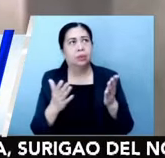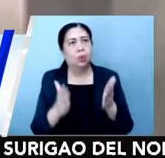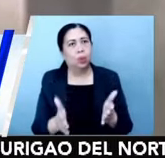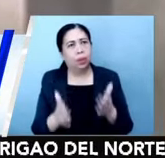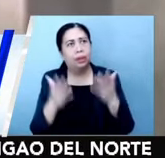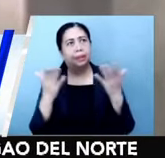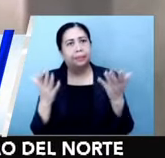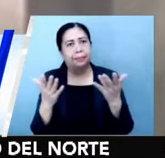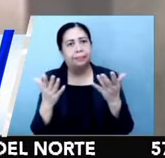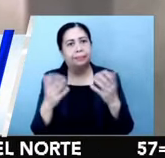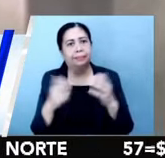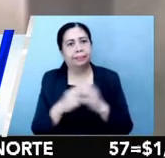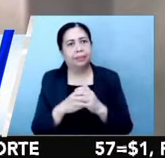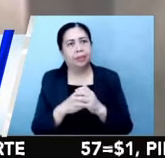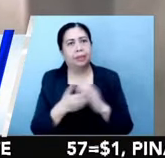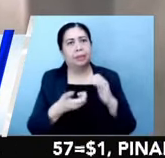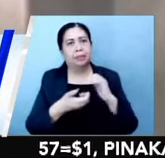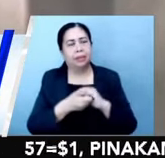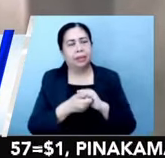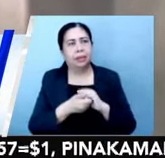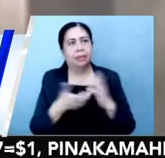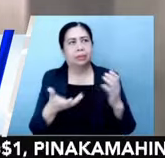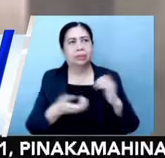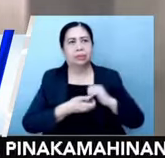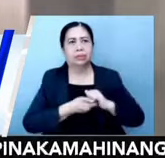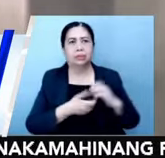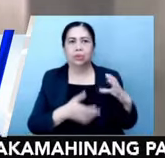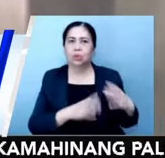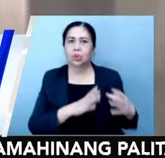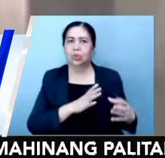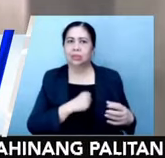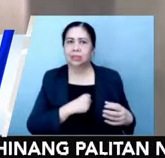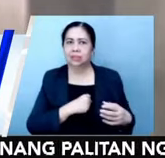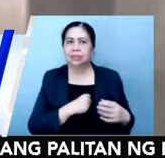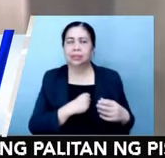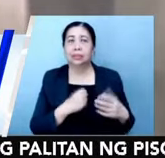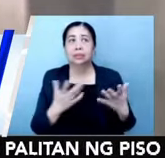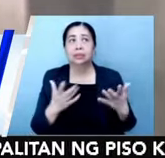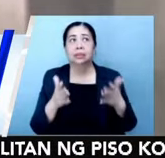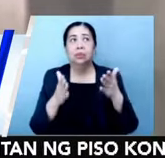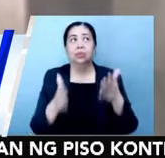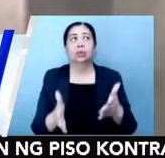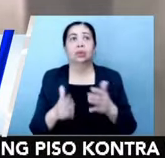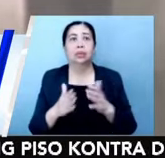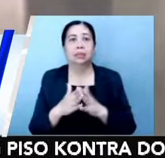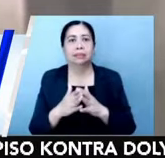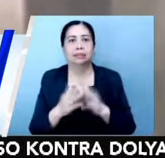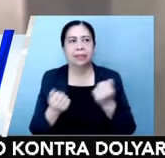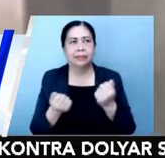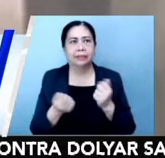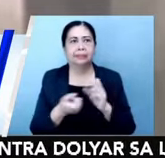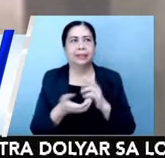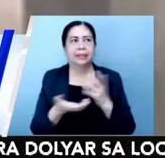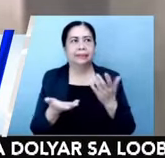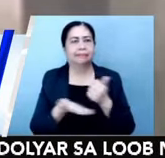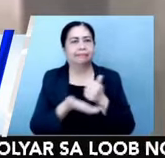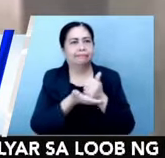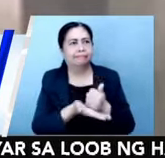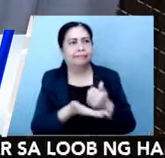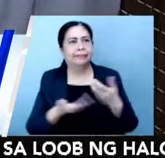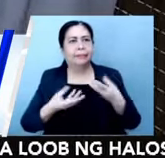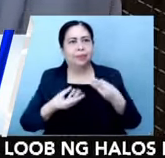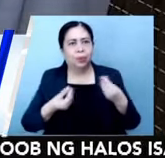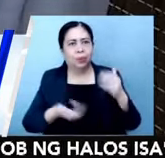balm for the conscience. It's also a form of reparation. And words do